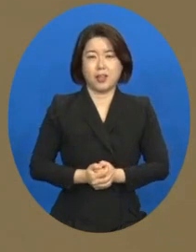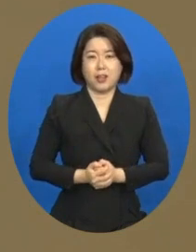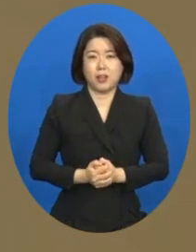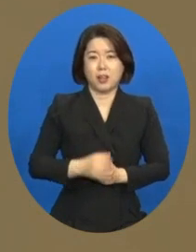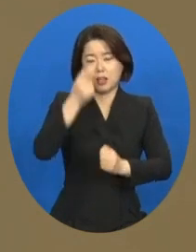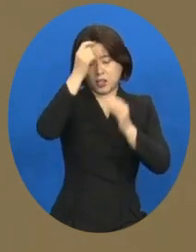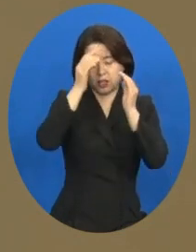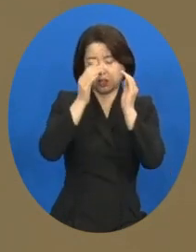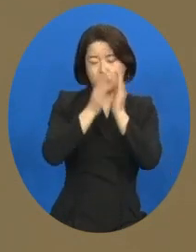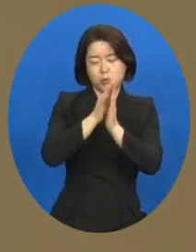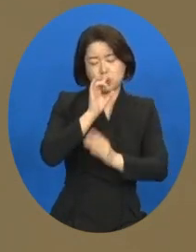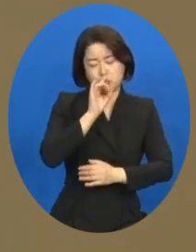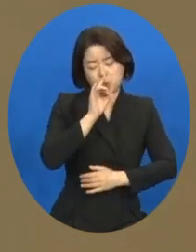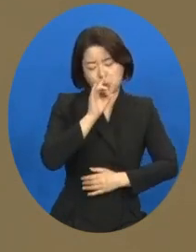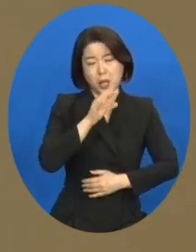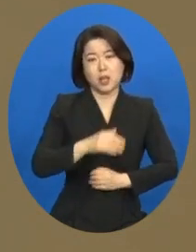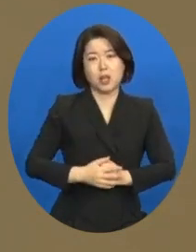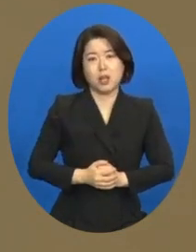기도가 안 되는 거예요.